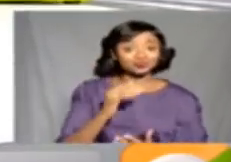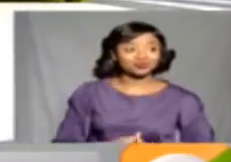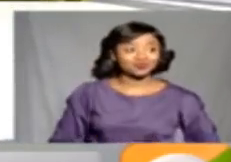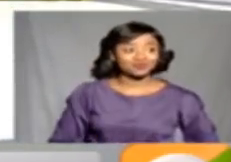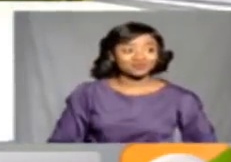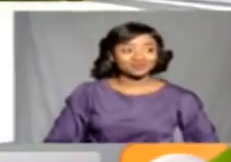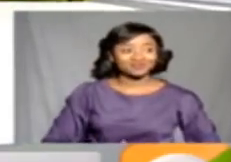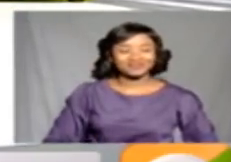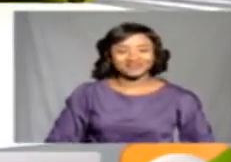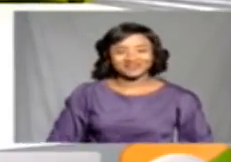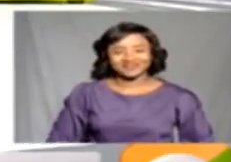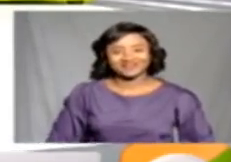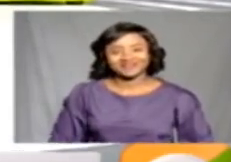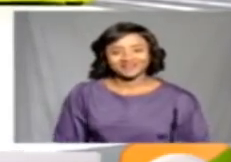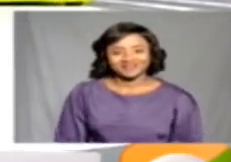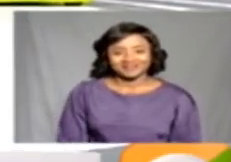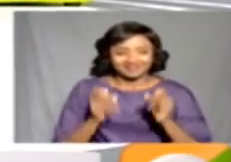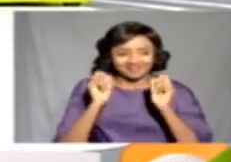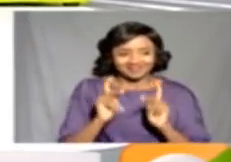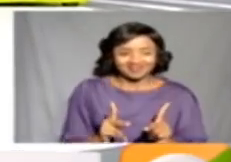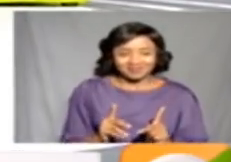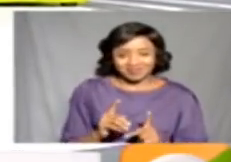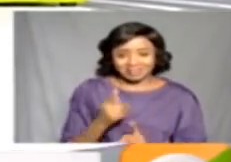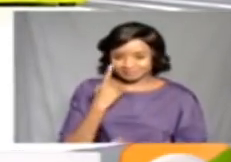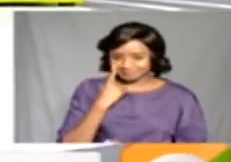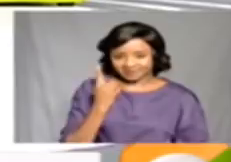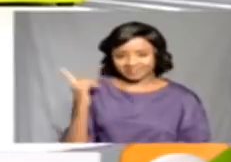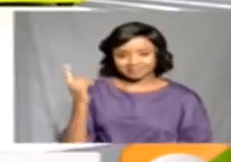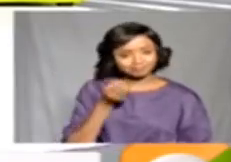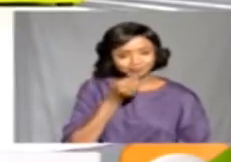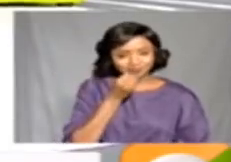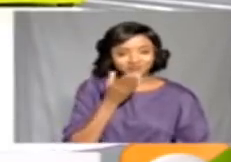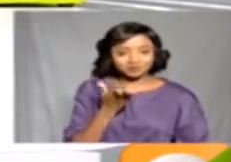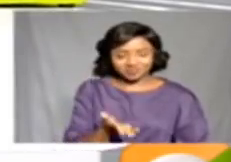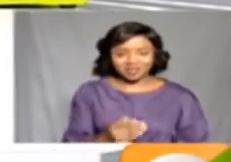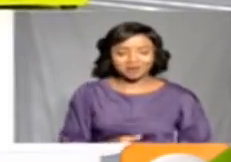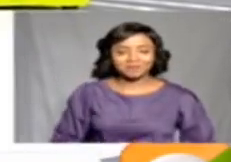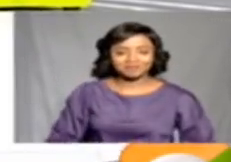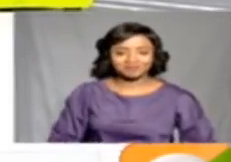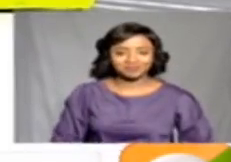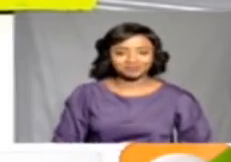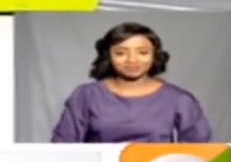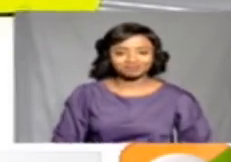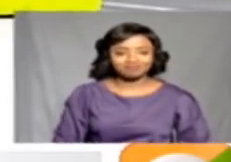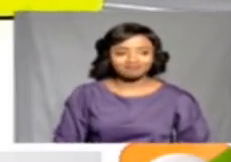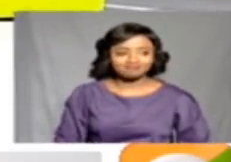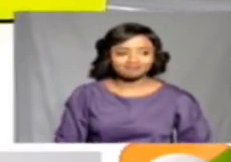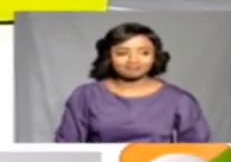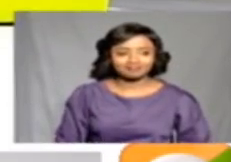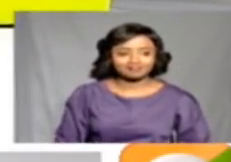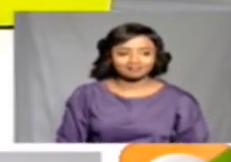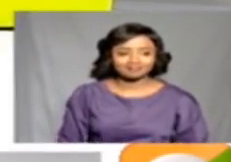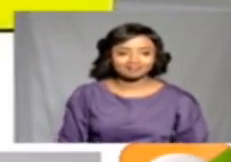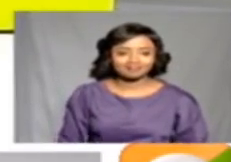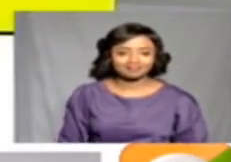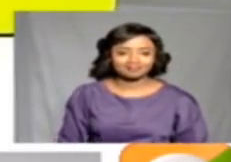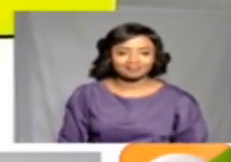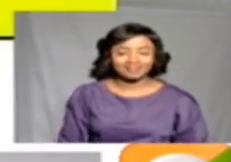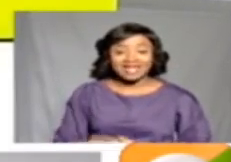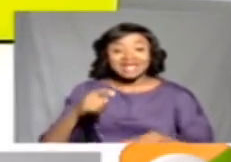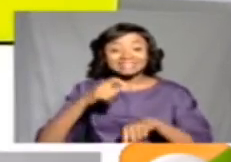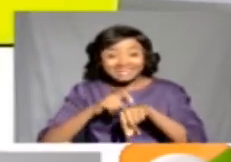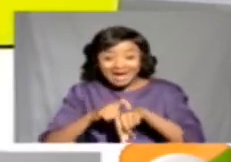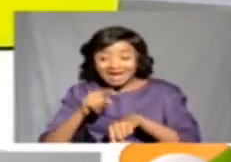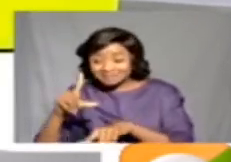yaondokea. Haya tuanze na hivi vitu hapa. Unasema vitafunwa. Vitafunwa. Bakari akisema mimi nauma.